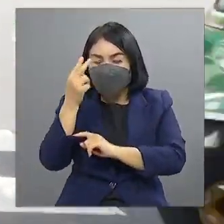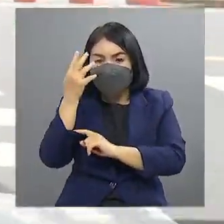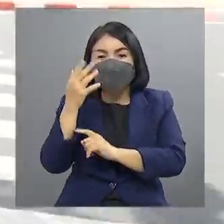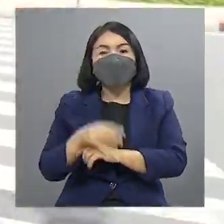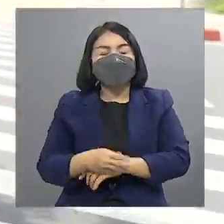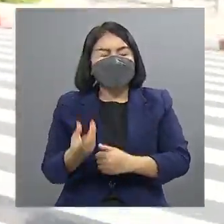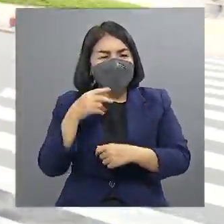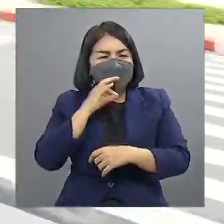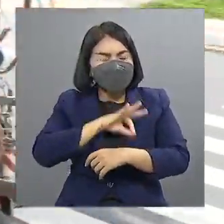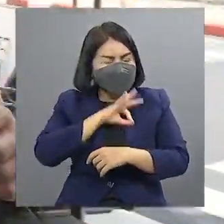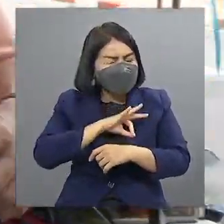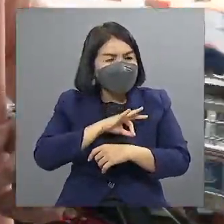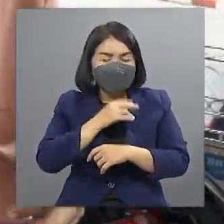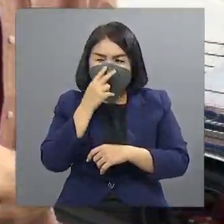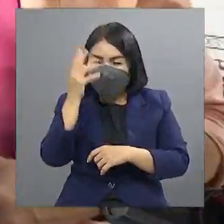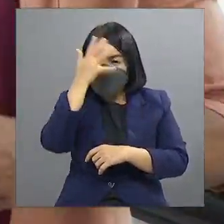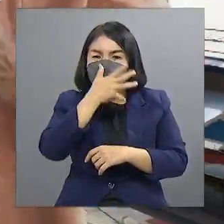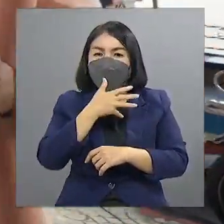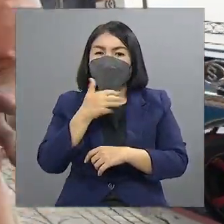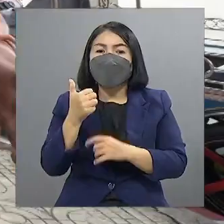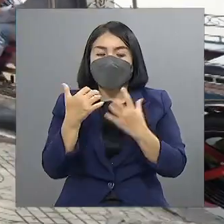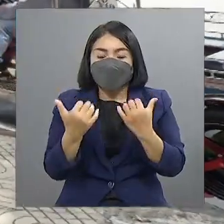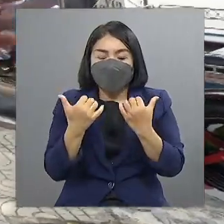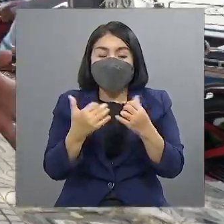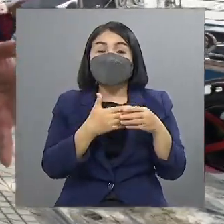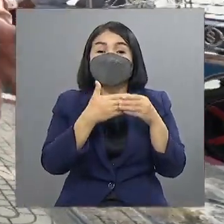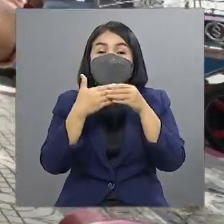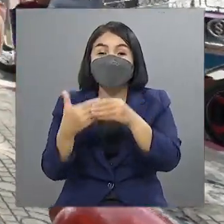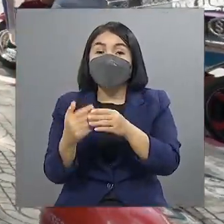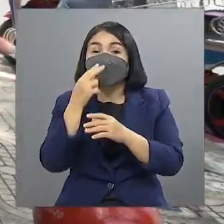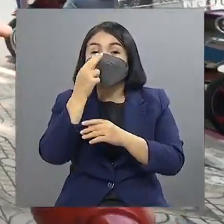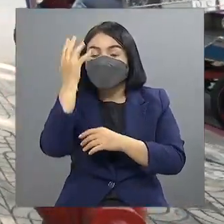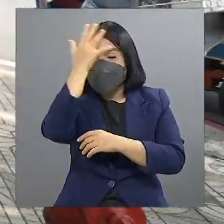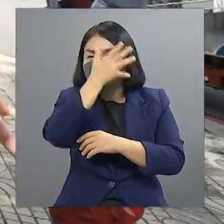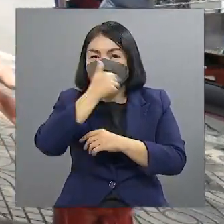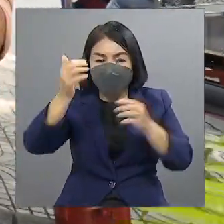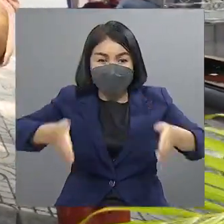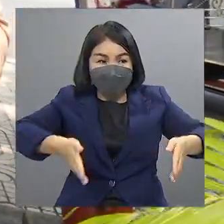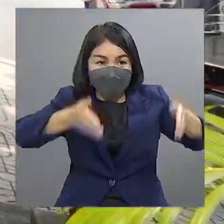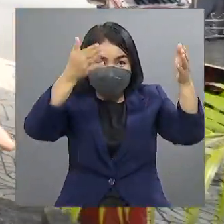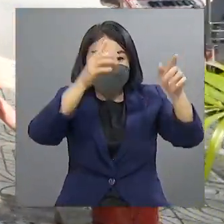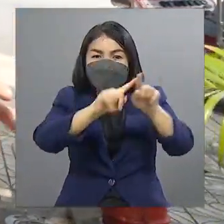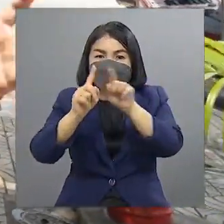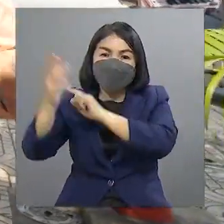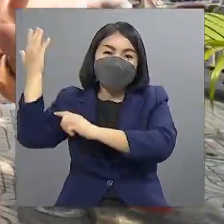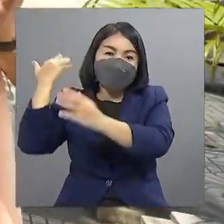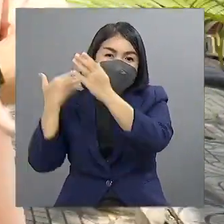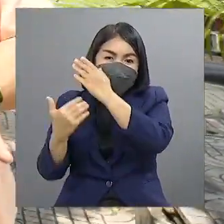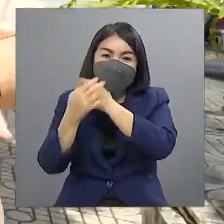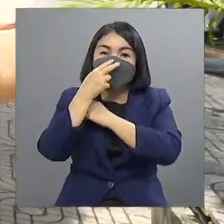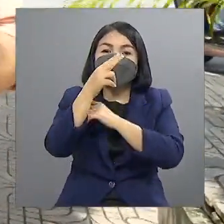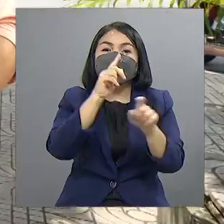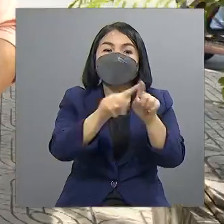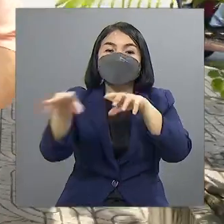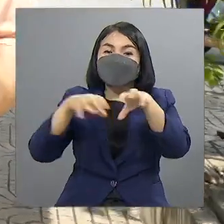ย่างที่สัญญากันไว้คุณผู้ชมครับวันนี้ครับผมจะพาคุณผู้ชมมาชื่นชมกับความงดงามของสถาปัตยกรรมที่ถูกรังสรรค์ขึ้นอย่างดีและ